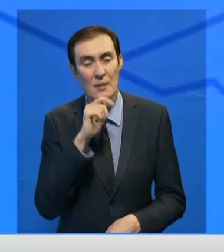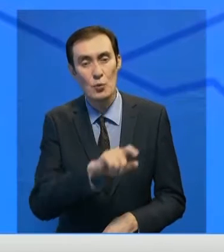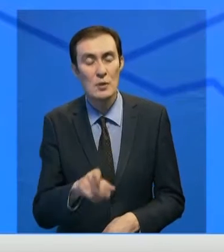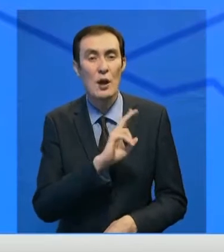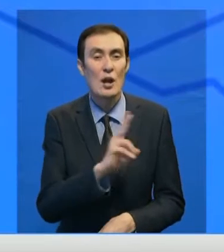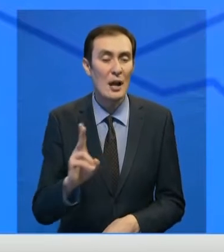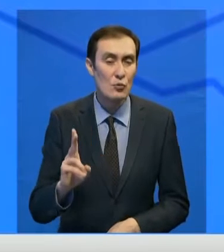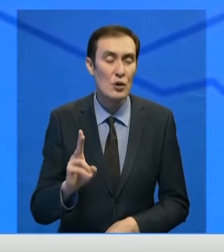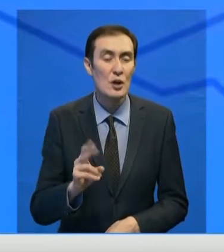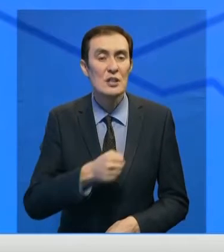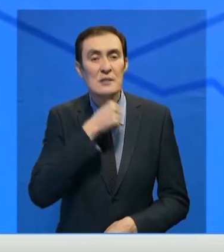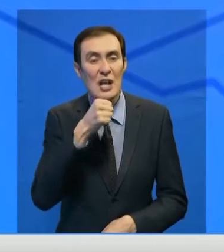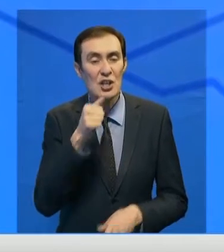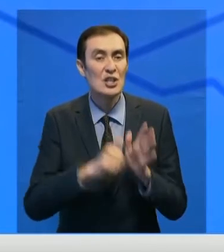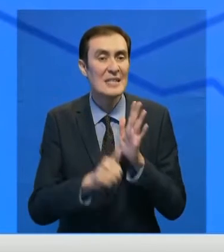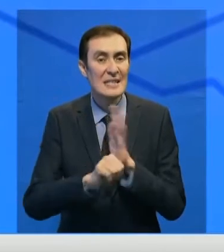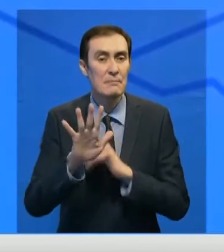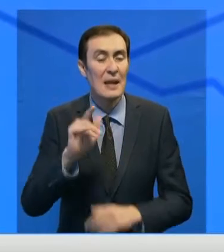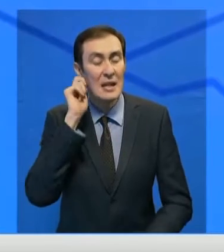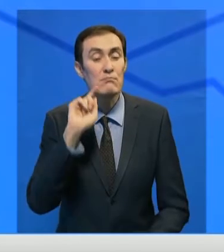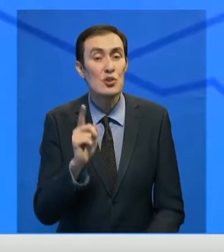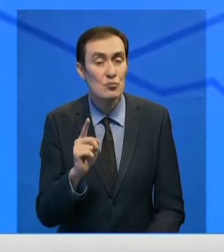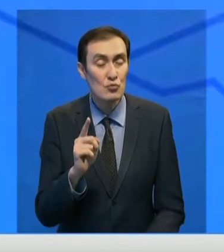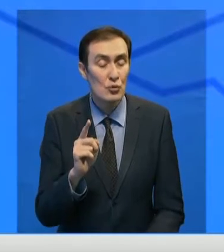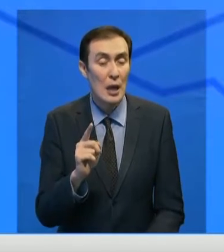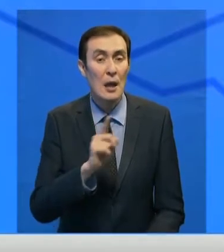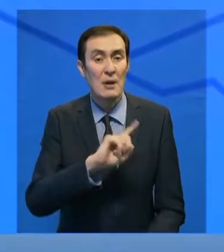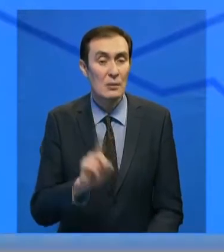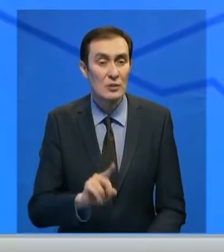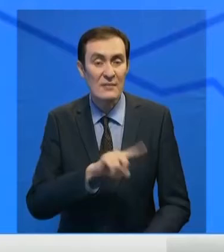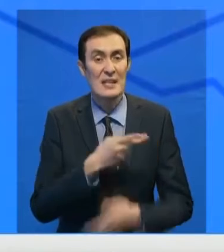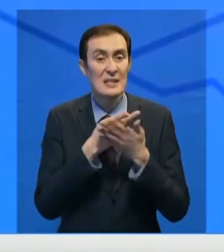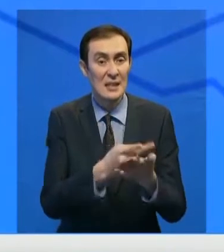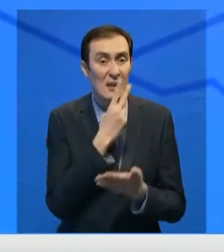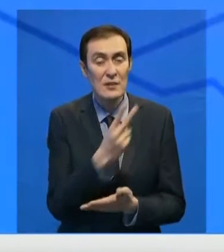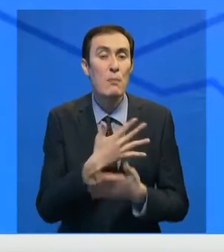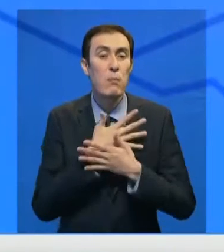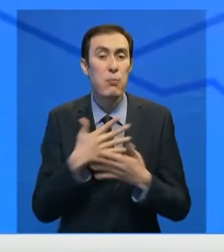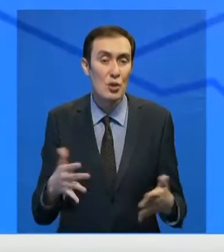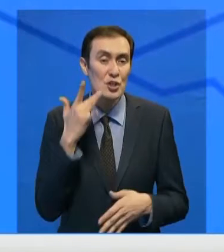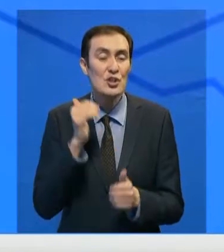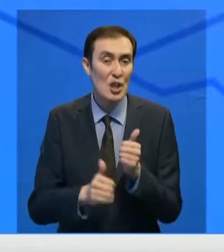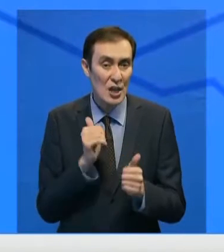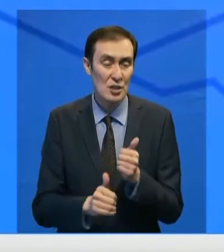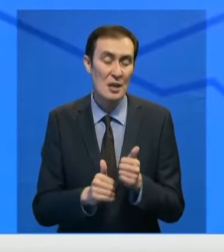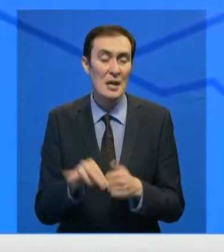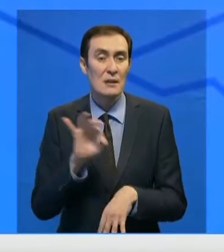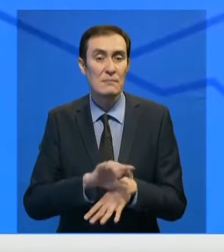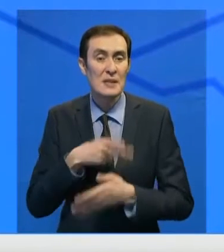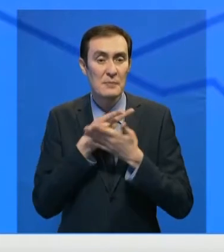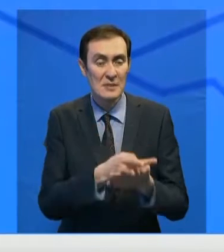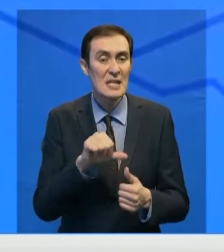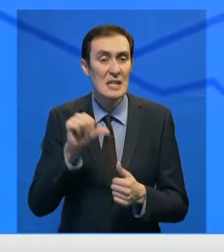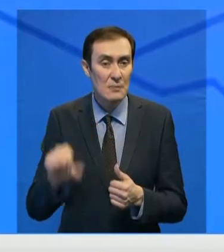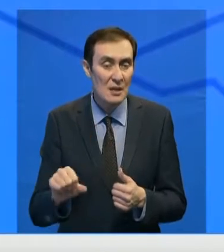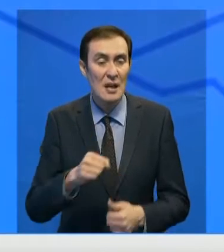кому за 65 лет. Почему? Потому что в стационарах мы видим больше всего и чаще всего госпитализируются